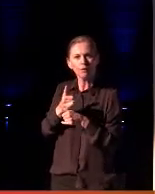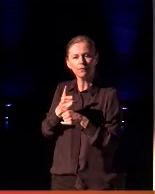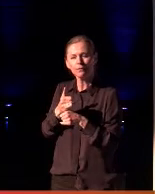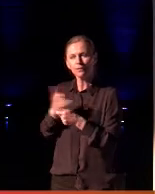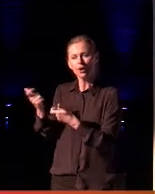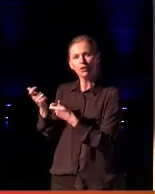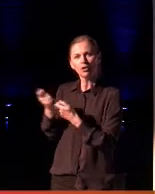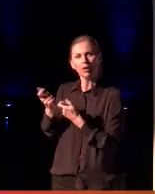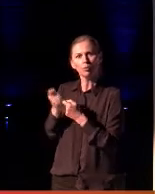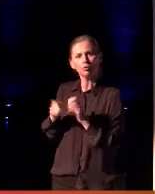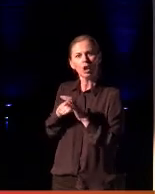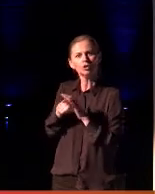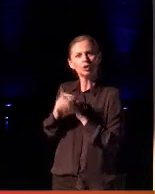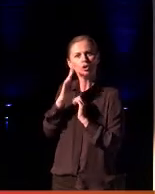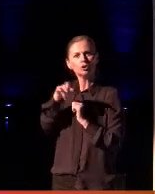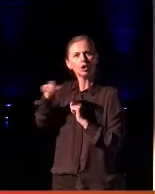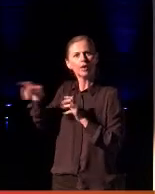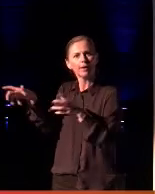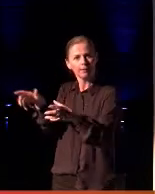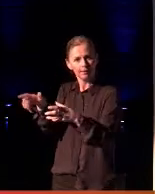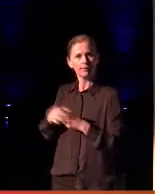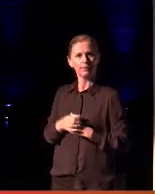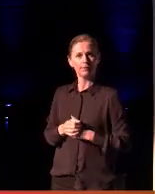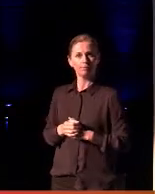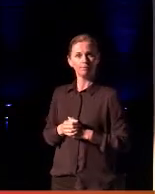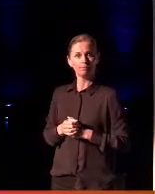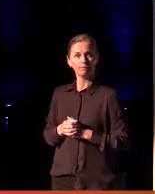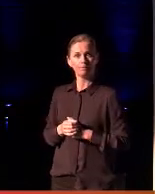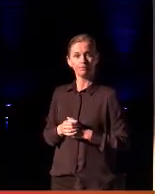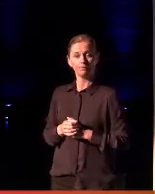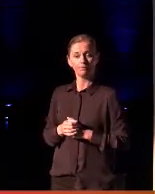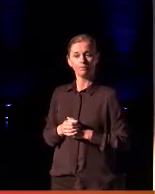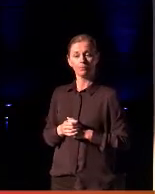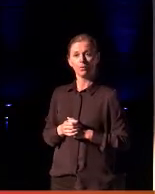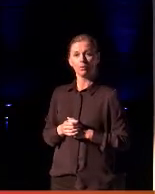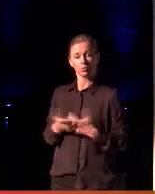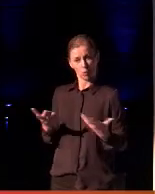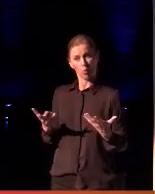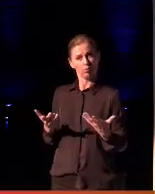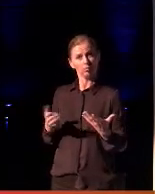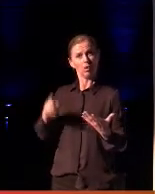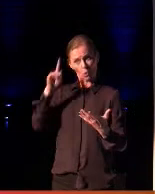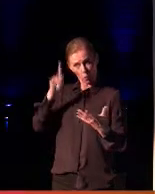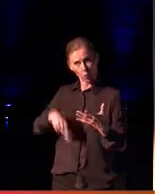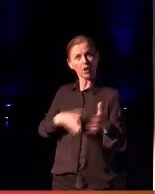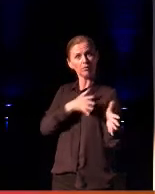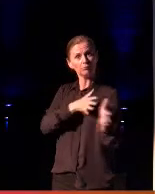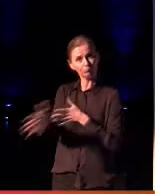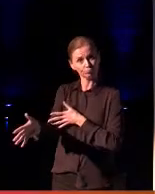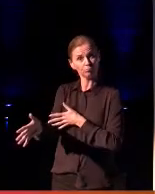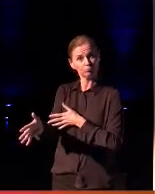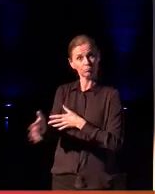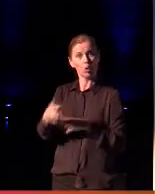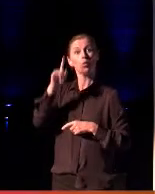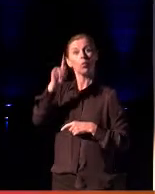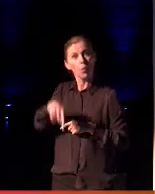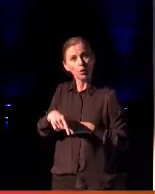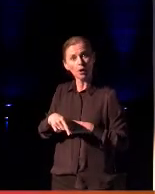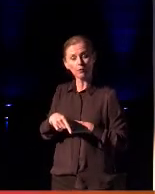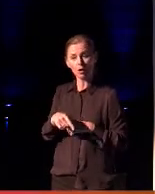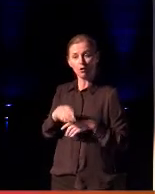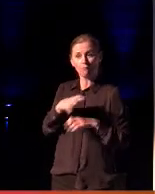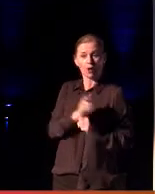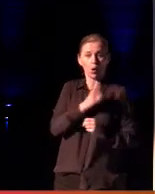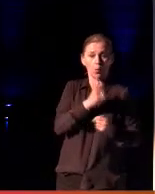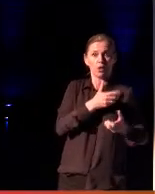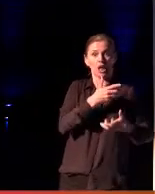imot asylsøkere på. For det andre, altså det går faktisk an å gjennomføre, det går an å komme fra